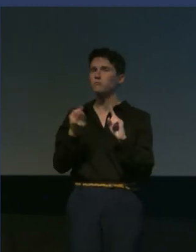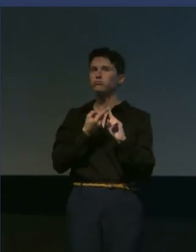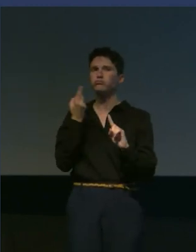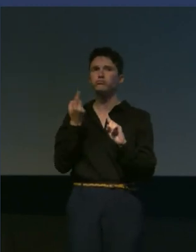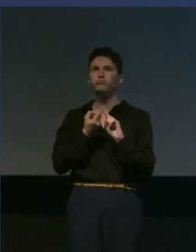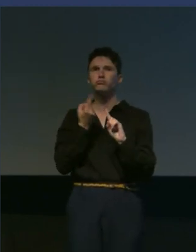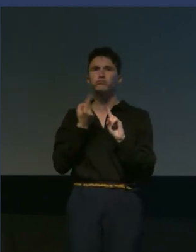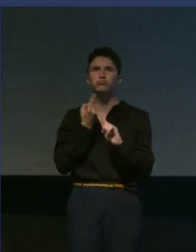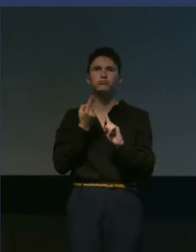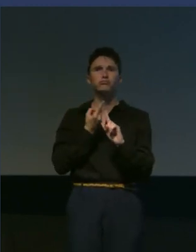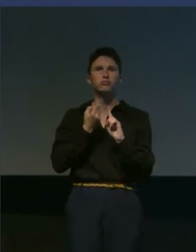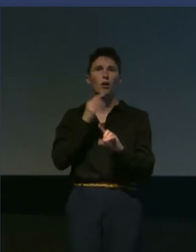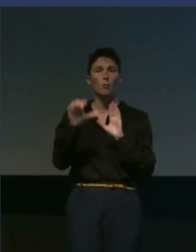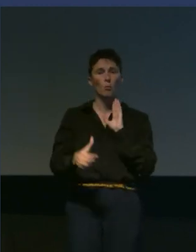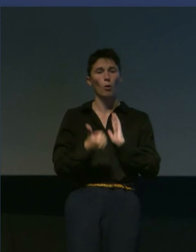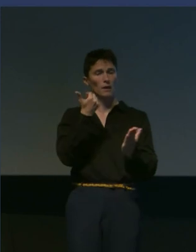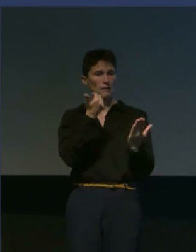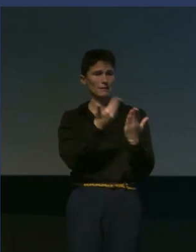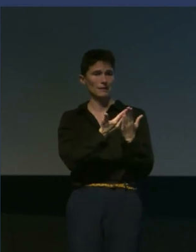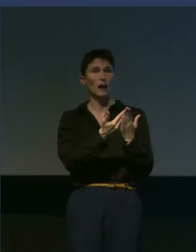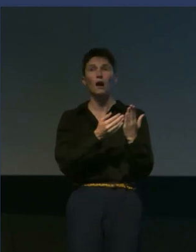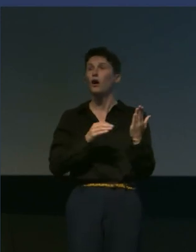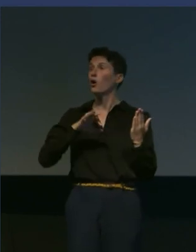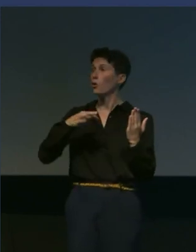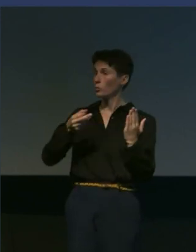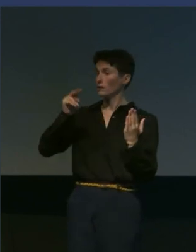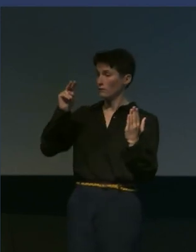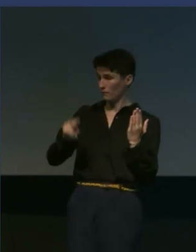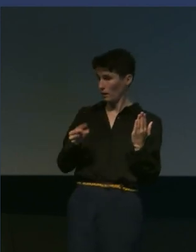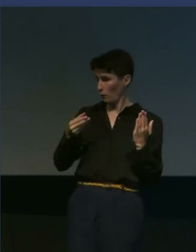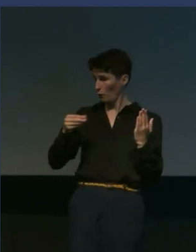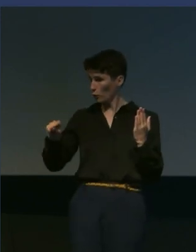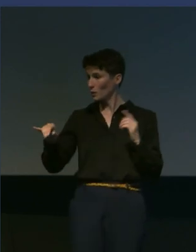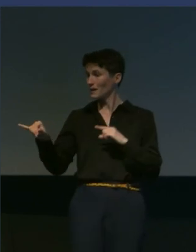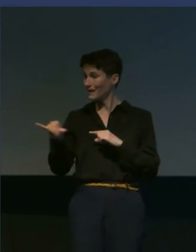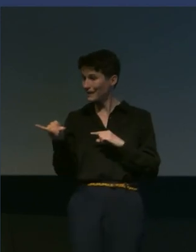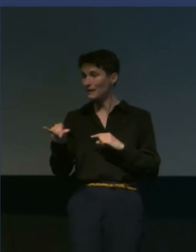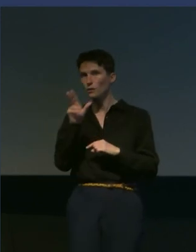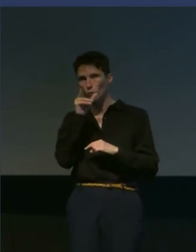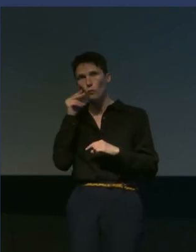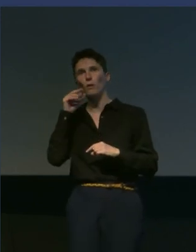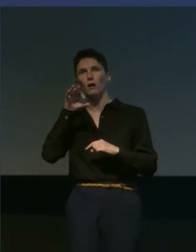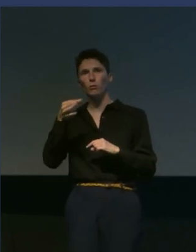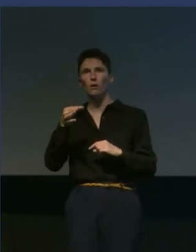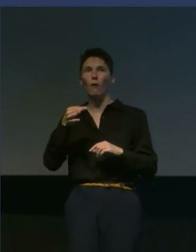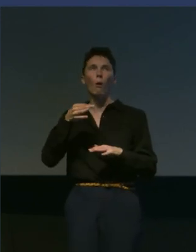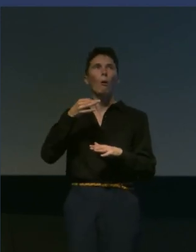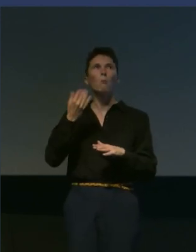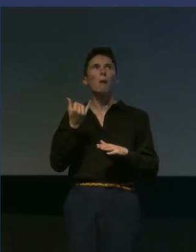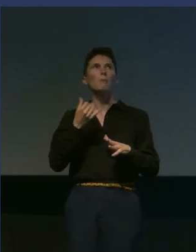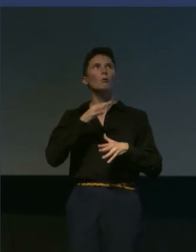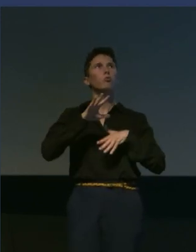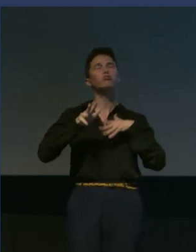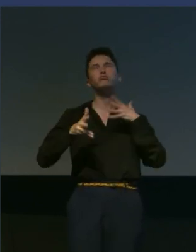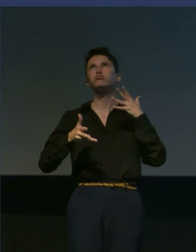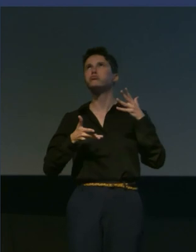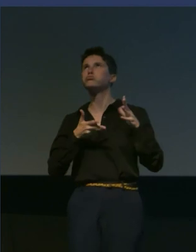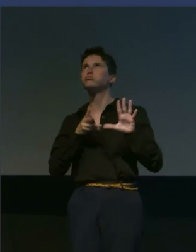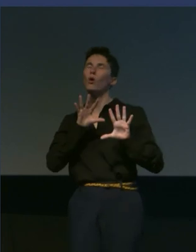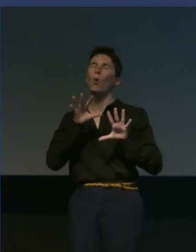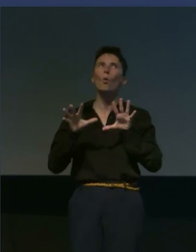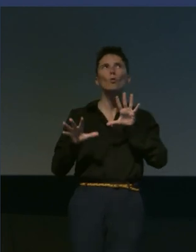de commencer par cette question. Non, oui, c'est de la faute des humains. Je sais qu'on vient de tourner autour du pot et tout droit au début, on part de ce postulat-là.